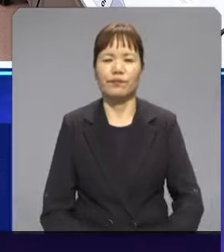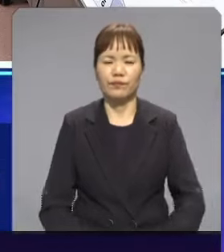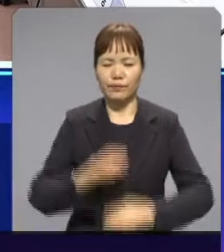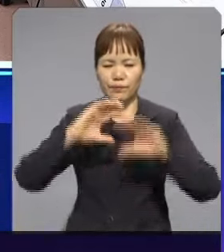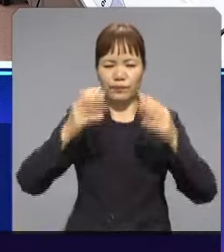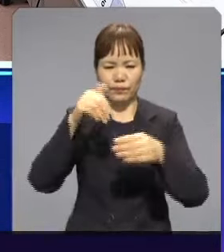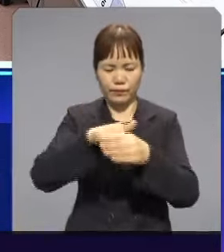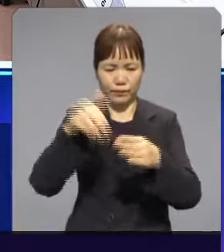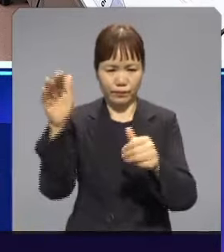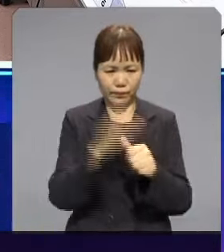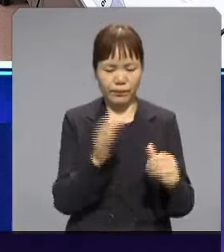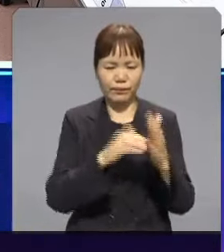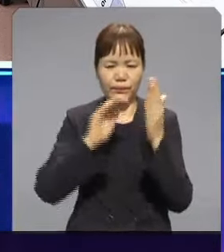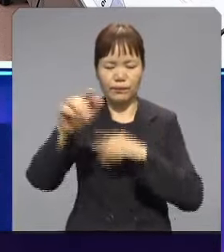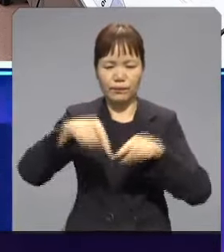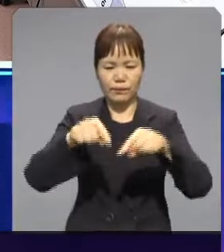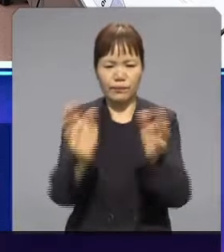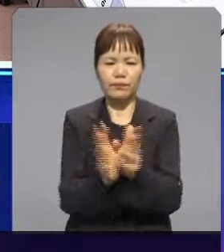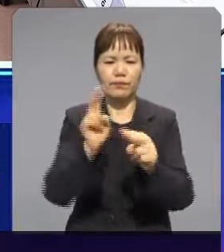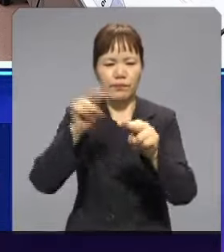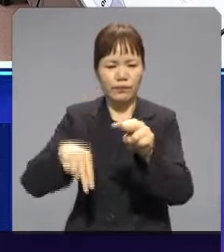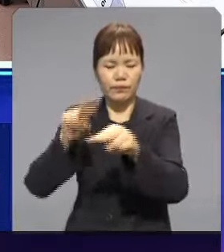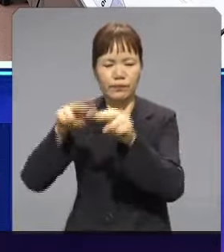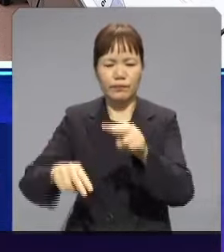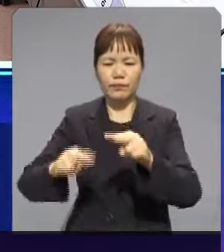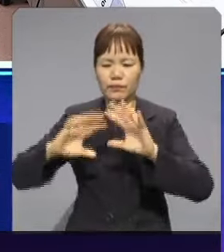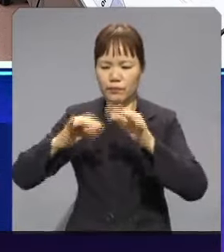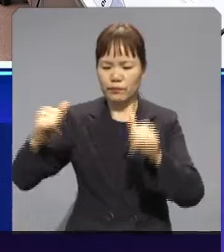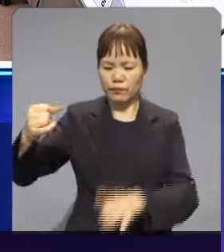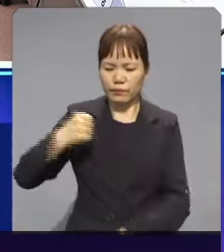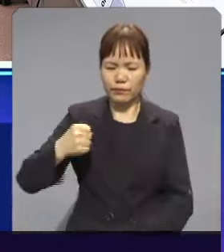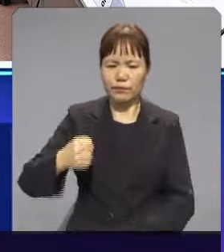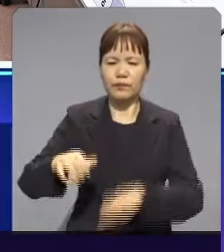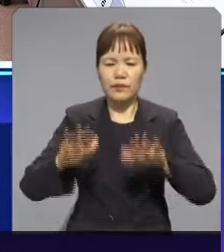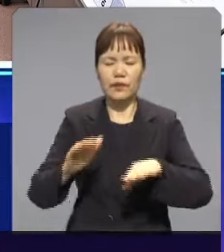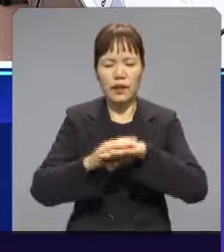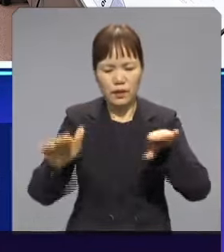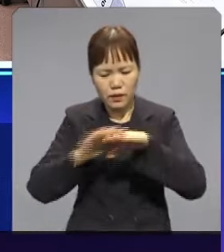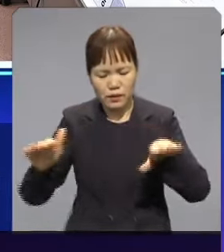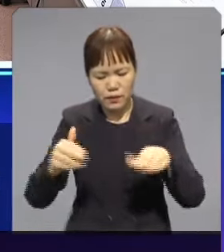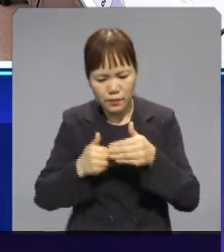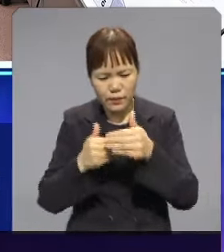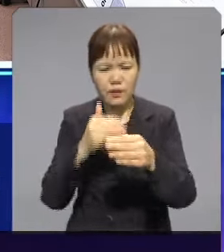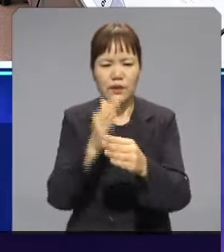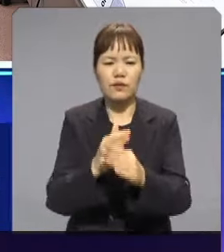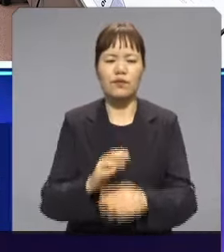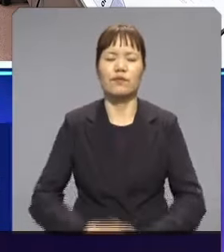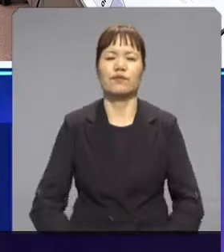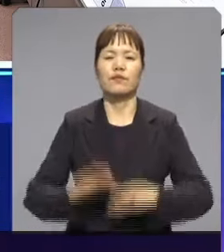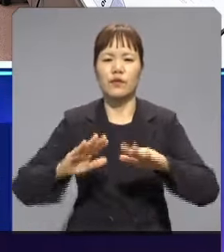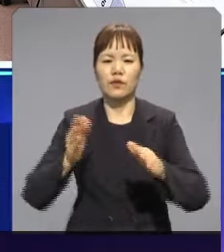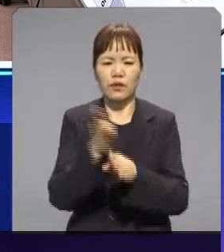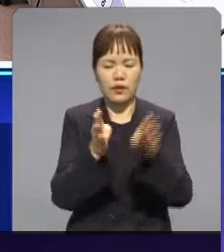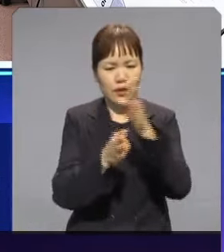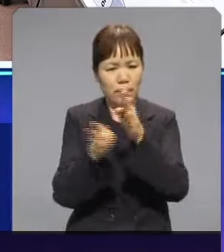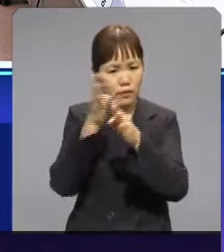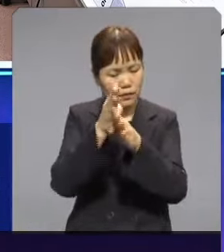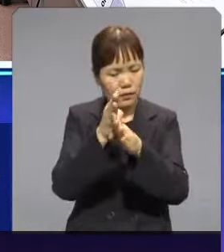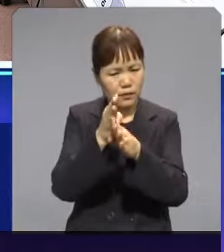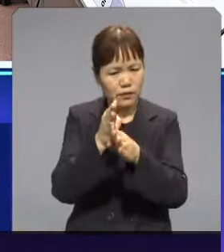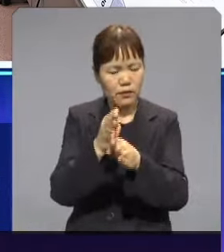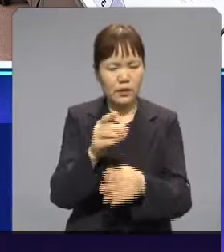총선 패배 후 지도부 공백 상태에 놓인 국민의힘이 본격적인 수습 작업에 나섰습니다. 오늘 중진 당선인들이